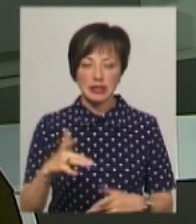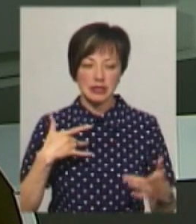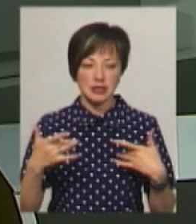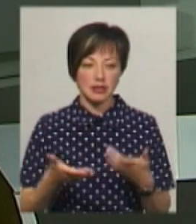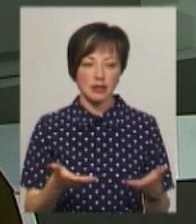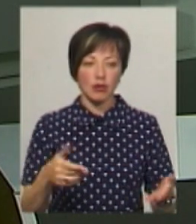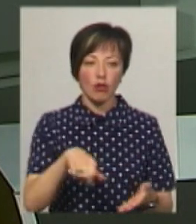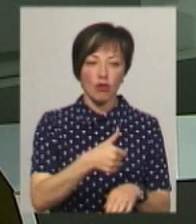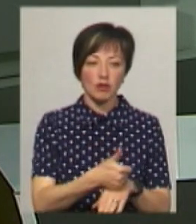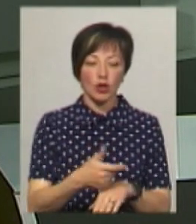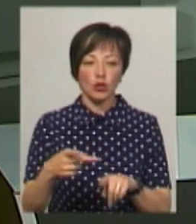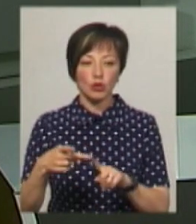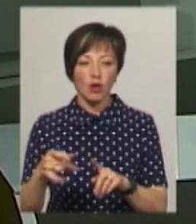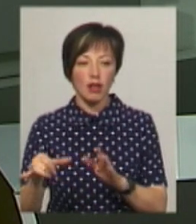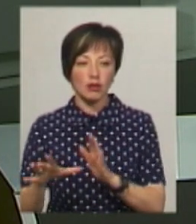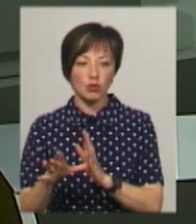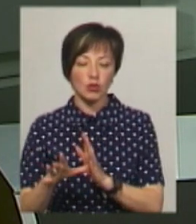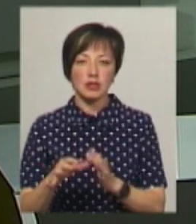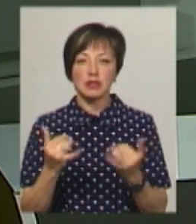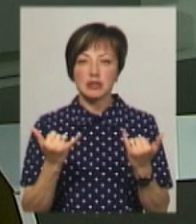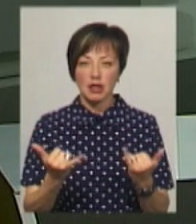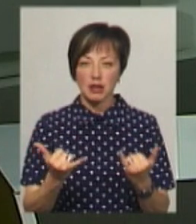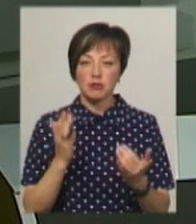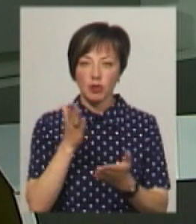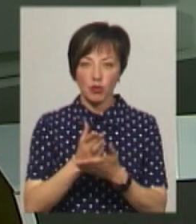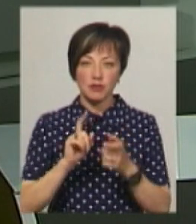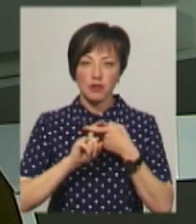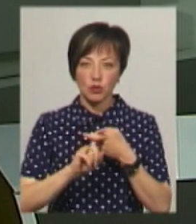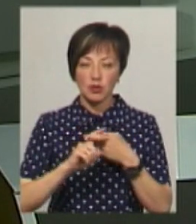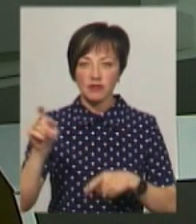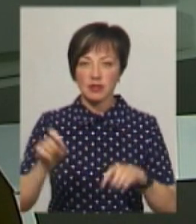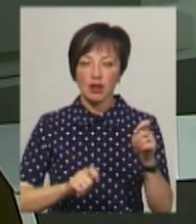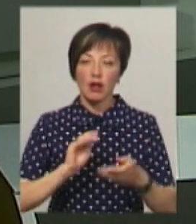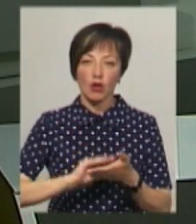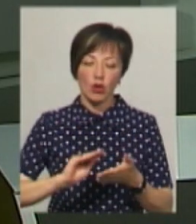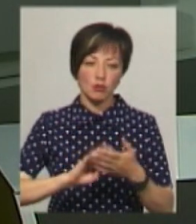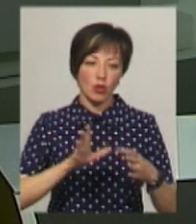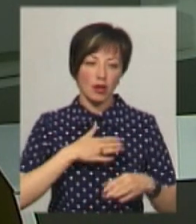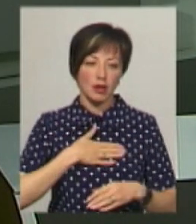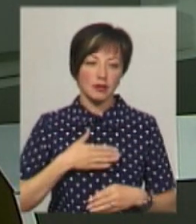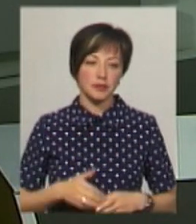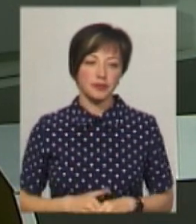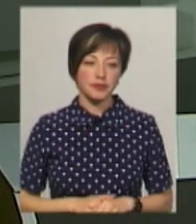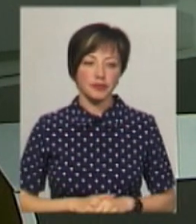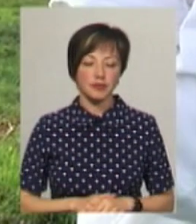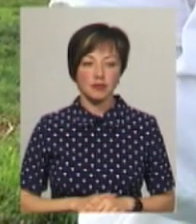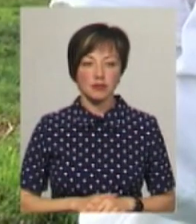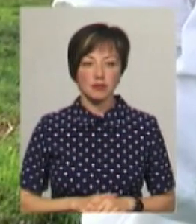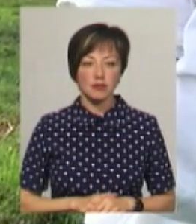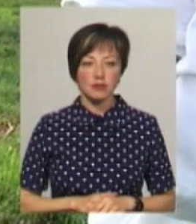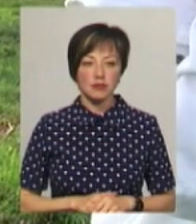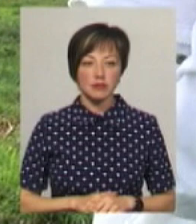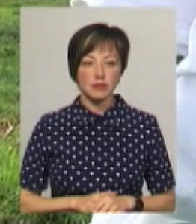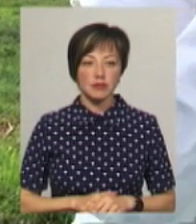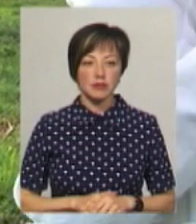– головна, друга та електронна. Зараз із нами на прямому зв'язку з фестивалю кореспондентка Анастасія Олексюк.